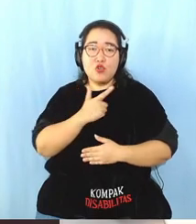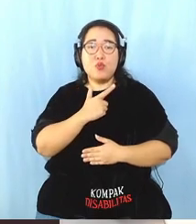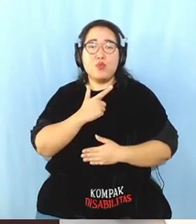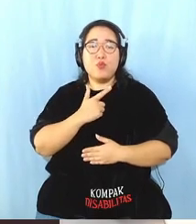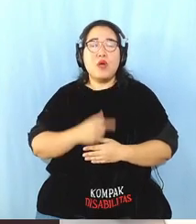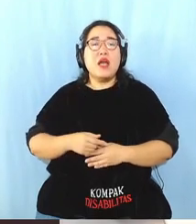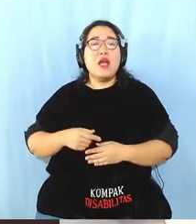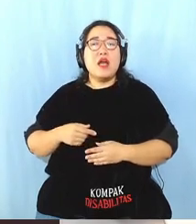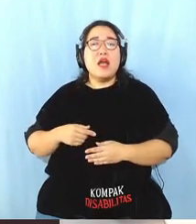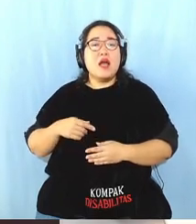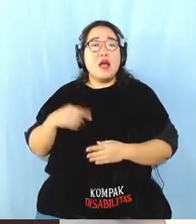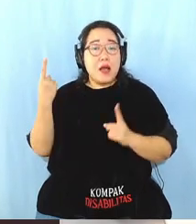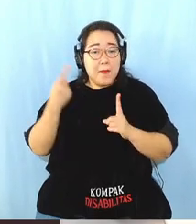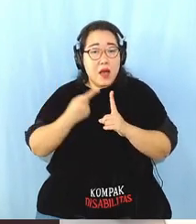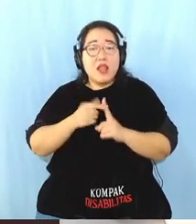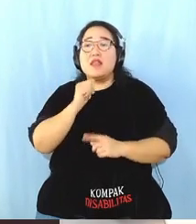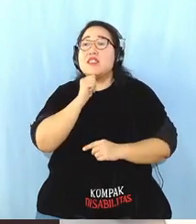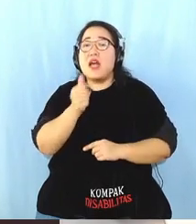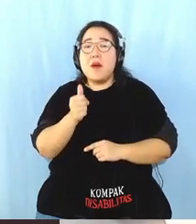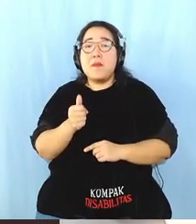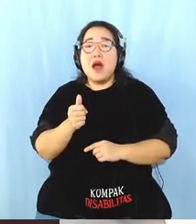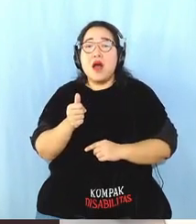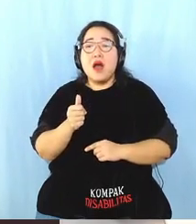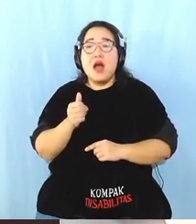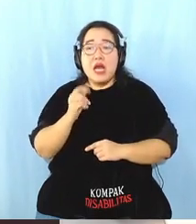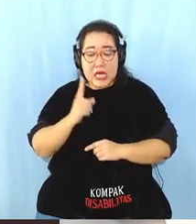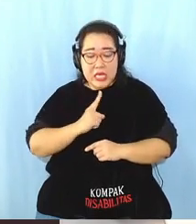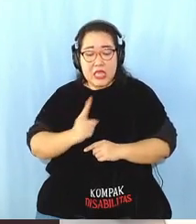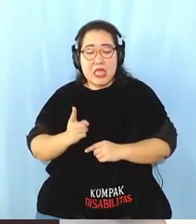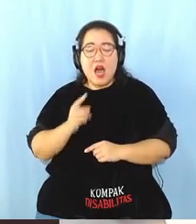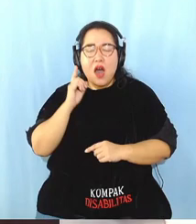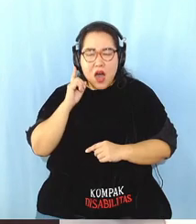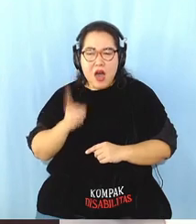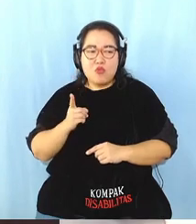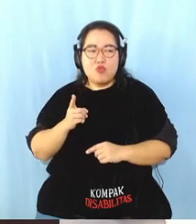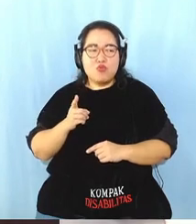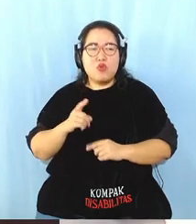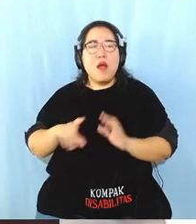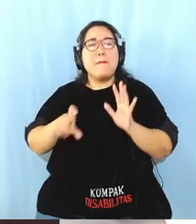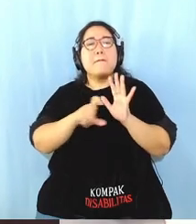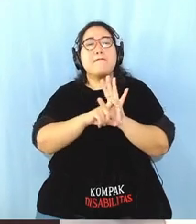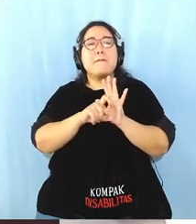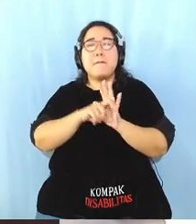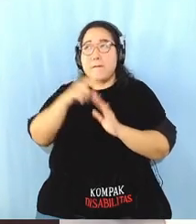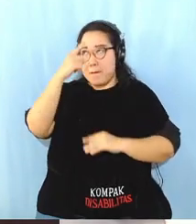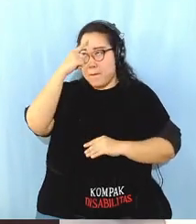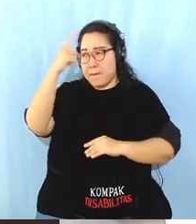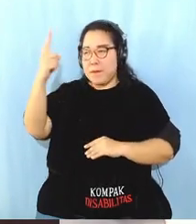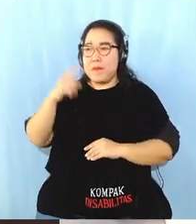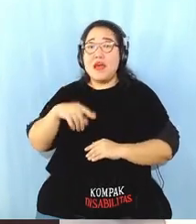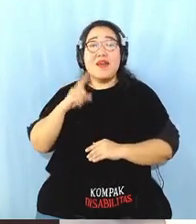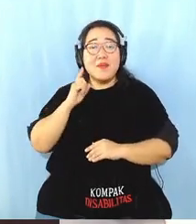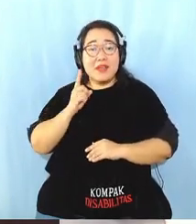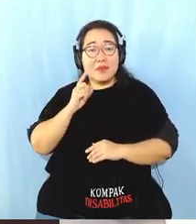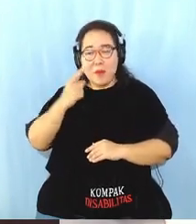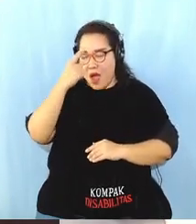dan sandaran dia ialah Bapanya, Allah yang mengutusnya, dan